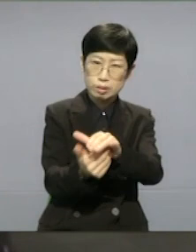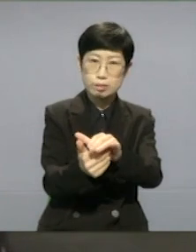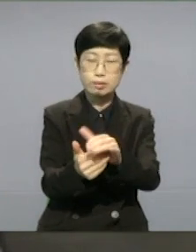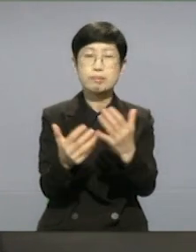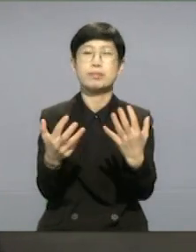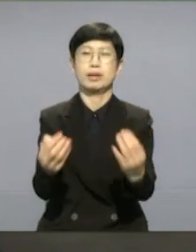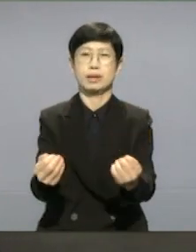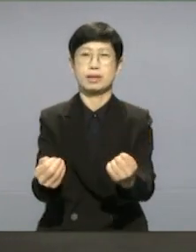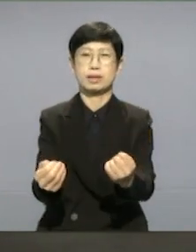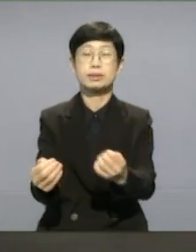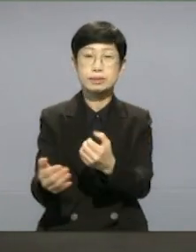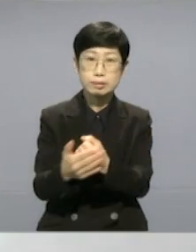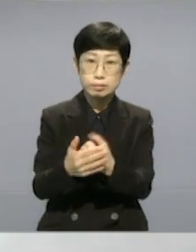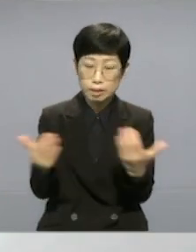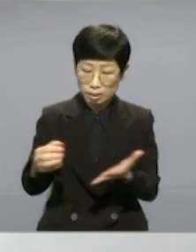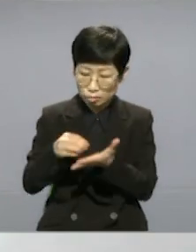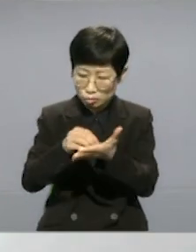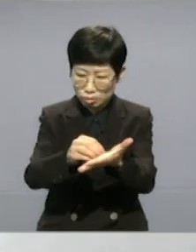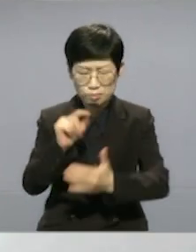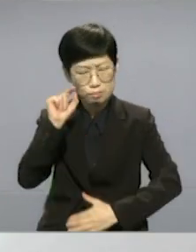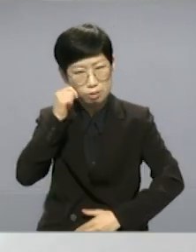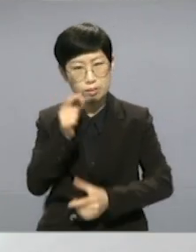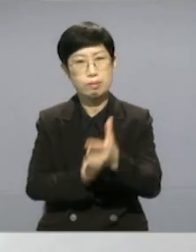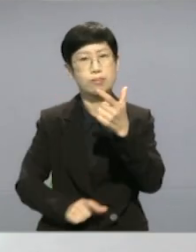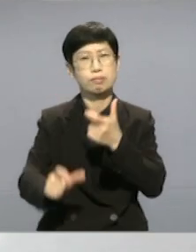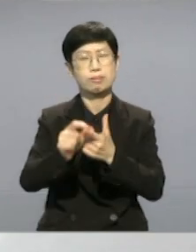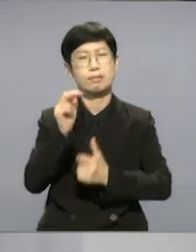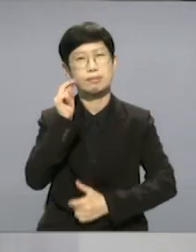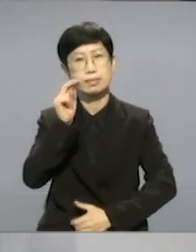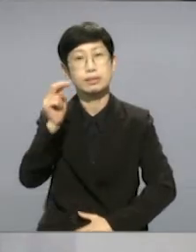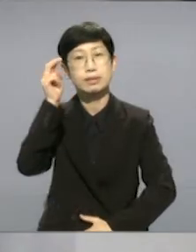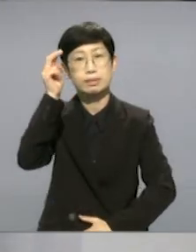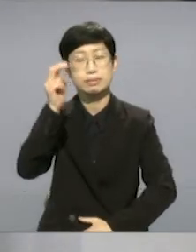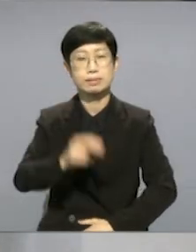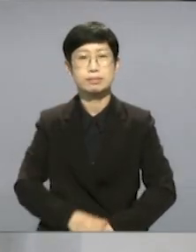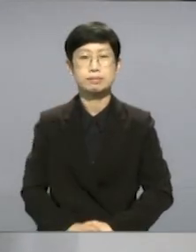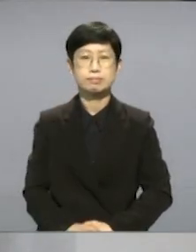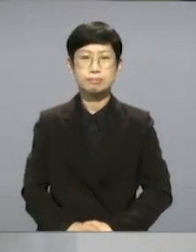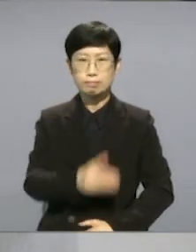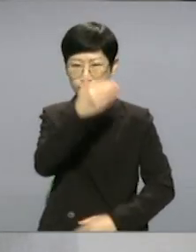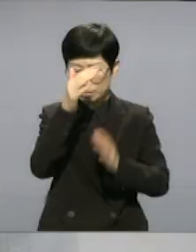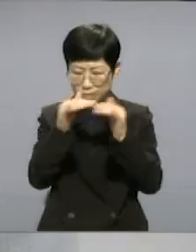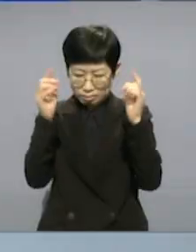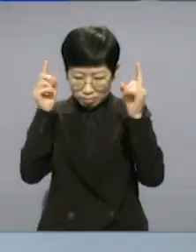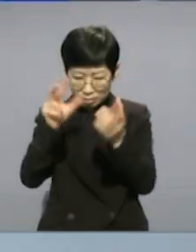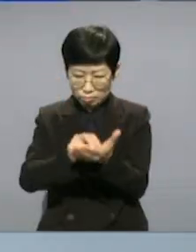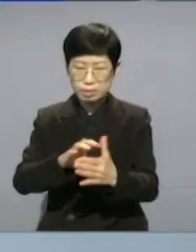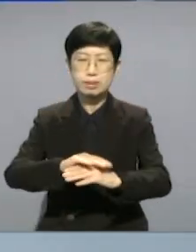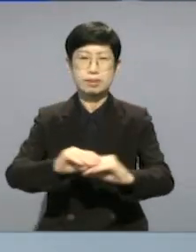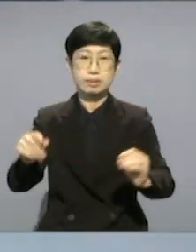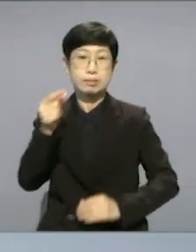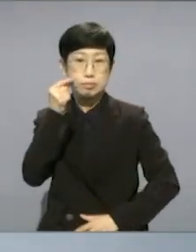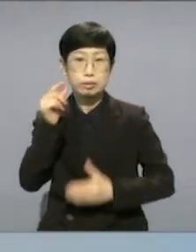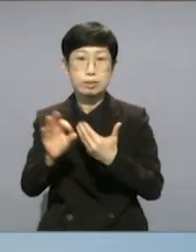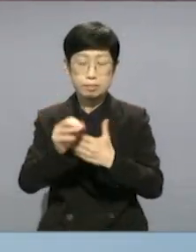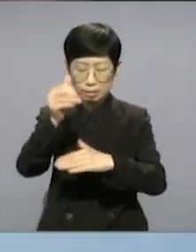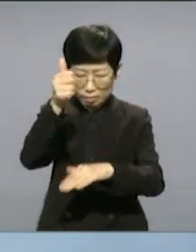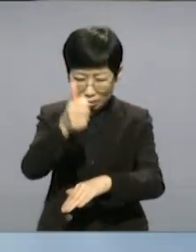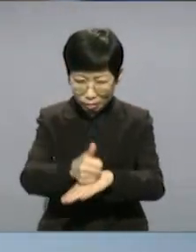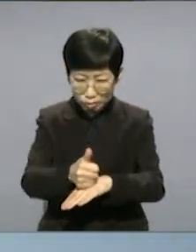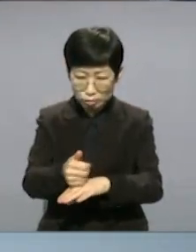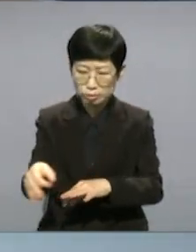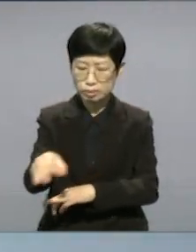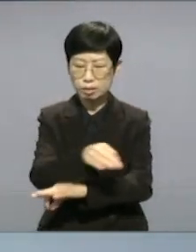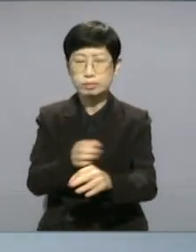기록하면서 취업난은 더 심각해질 수밖에 없는 상황. 심각한 청년 실업 문제를 해결하지 못하면 결국 실물